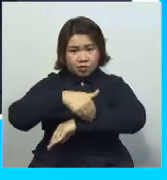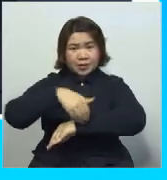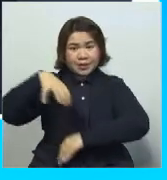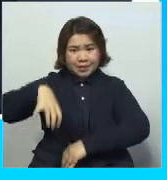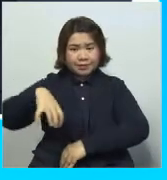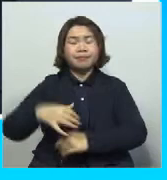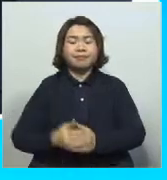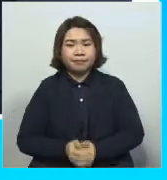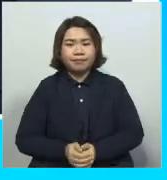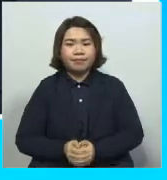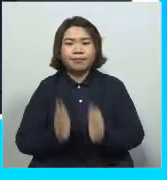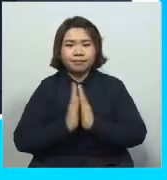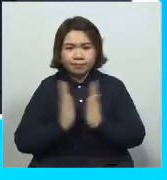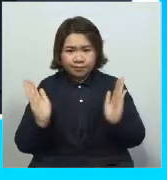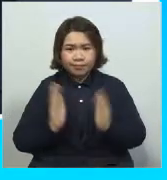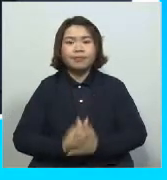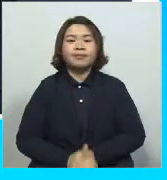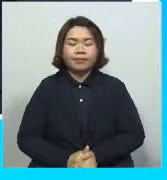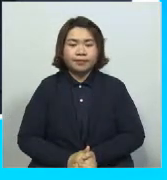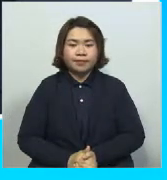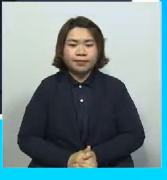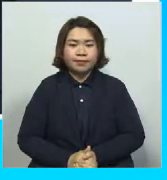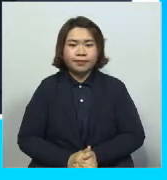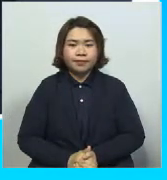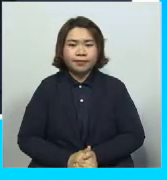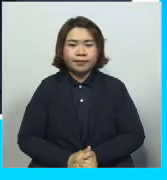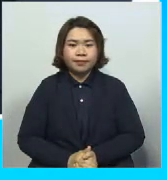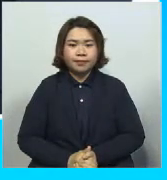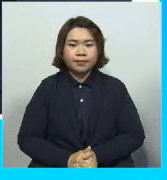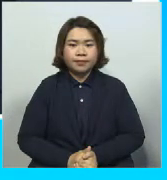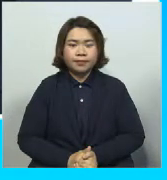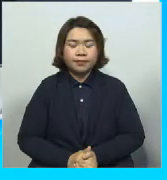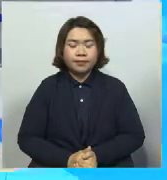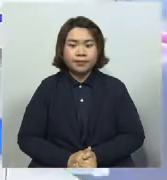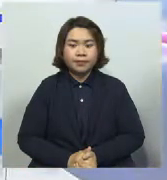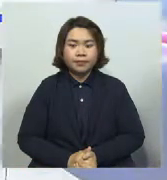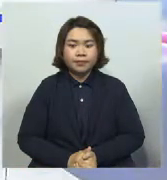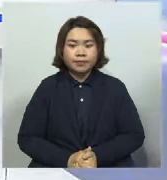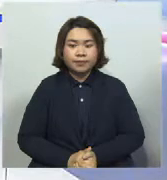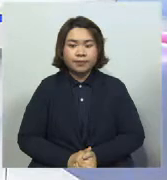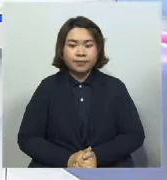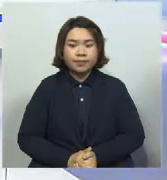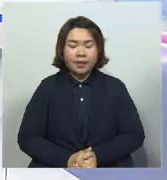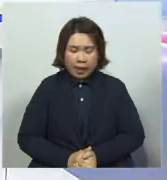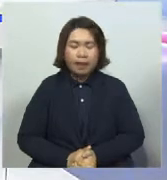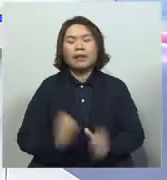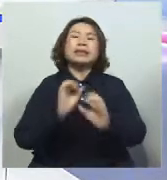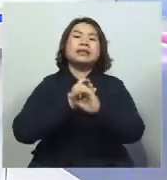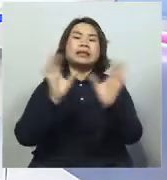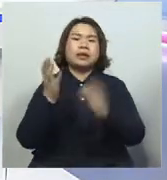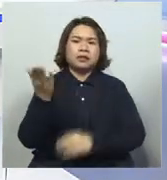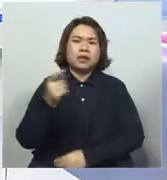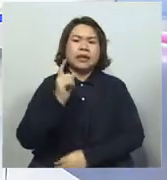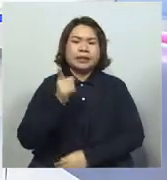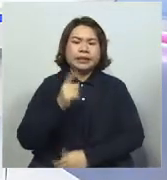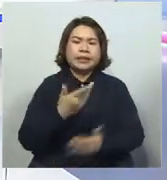าชี้แจงอธิบายเรื่องนี้นะครับขอบคุณมากครับสวัสดีครับ ค่ะขอบคุณนะคะสวัสดีค่ะ สวัสดีค่ะค่ะก็ชัดเจนนะคะคือจริ